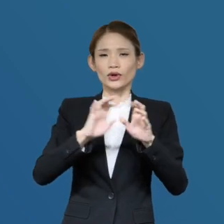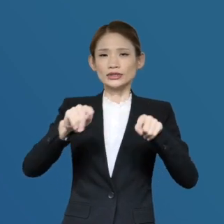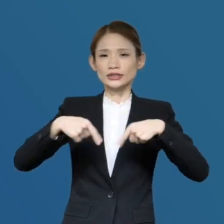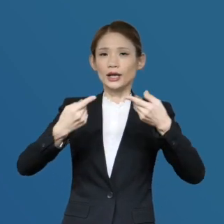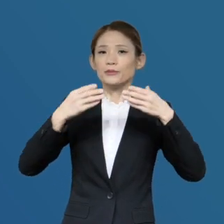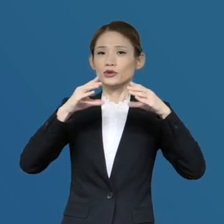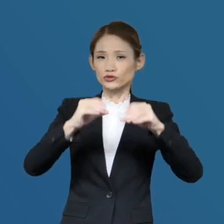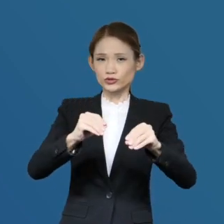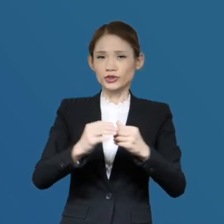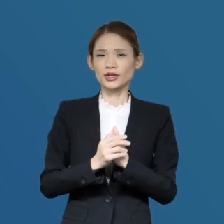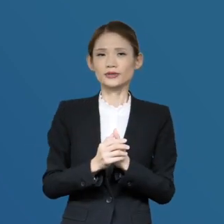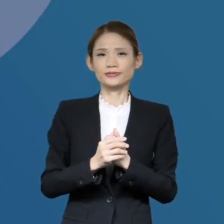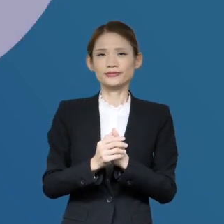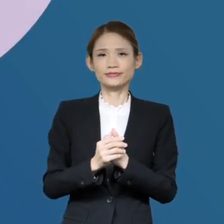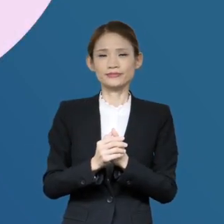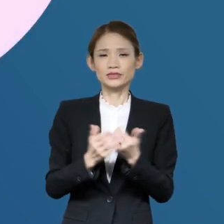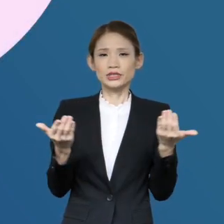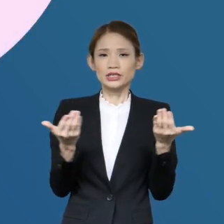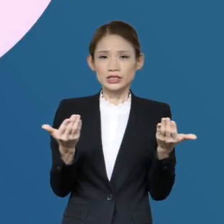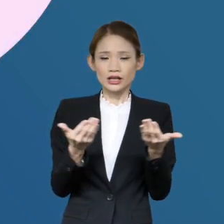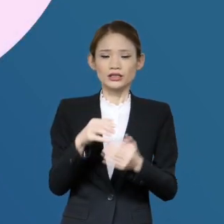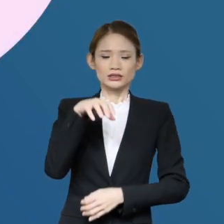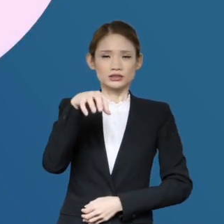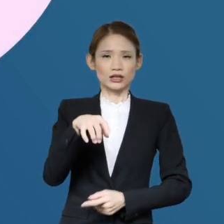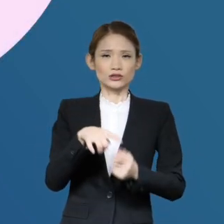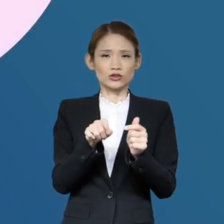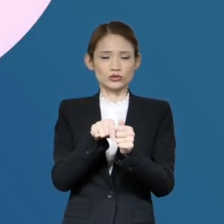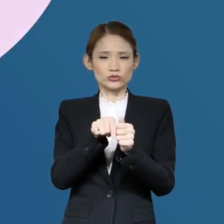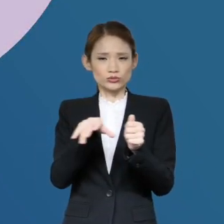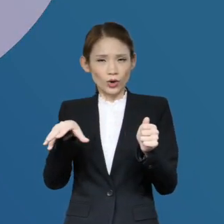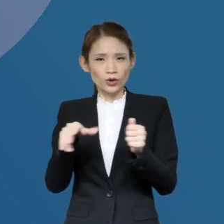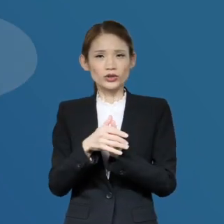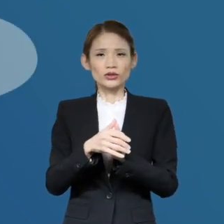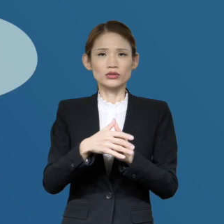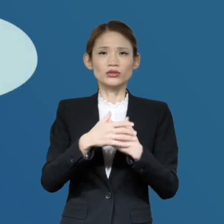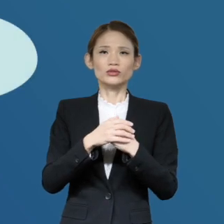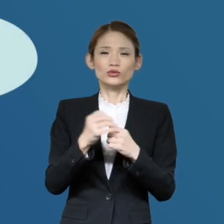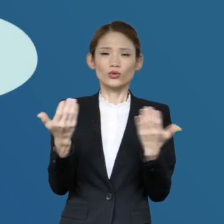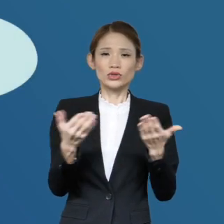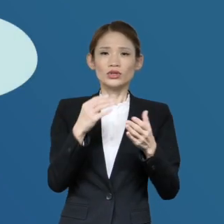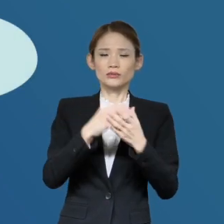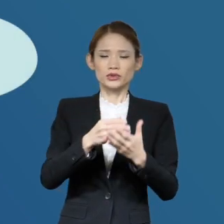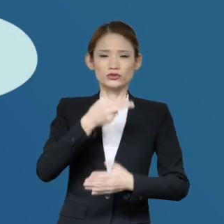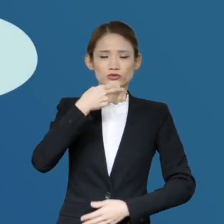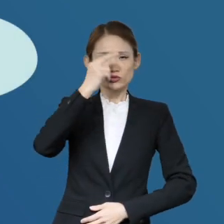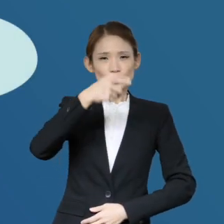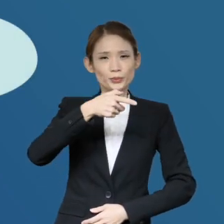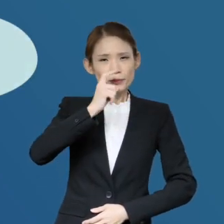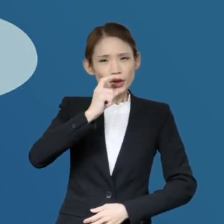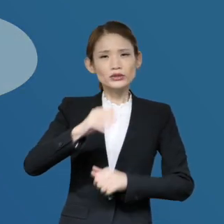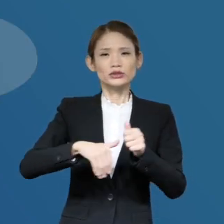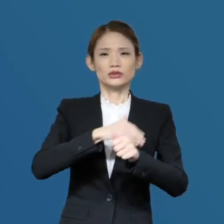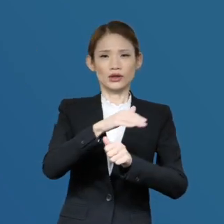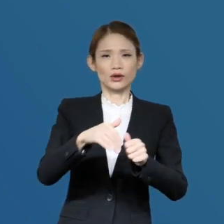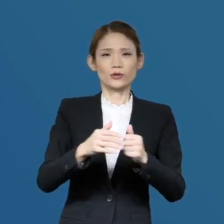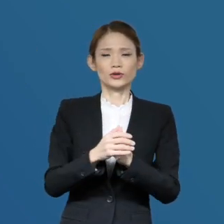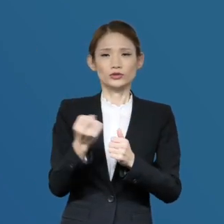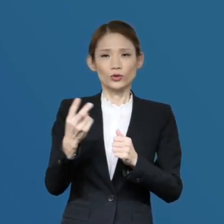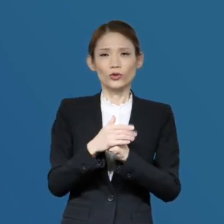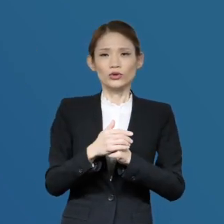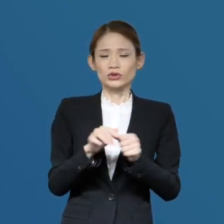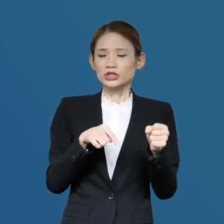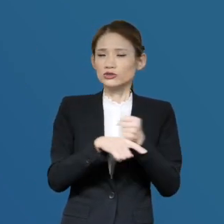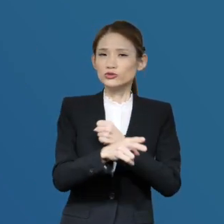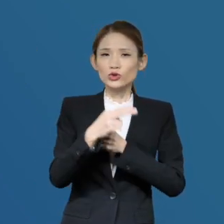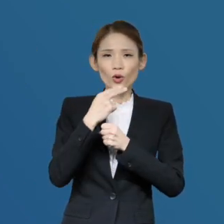참여 중단입니다. 일하는 장소를 벗어나는 경우, 일하면서 술을 마시는 경우,